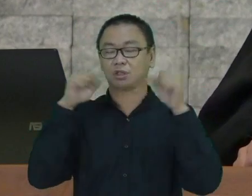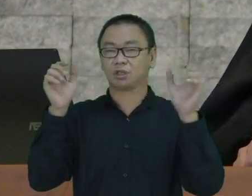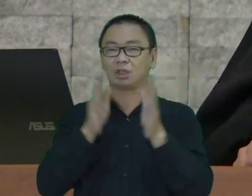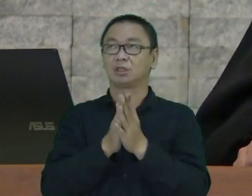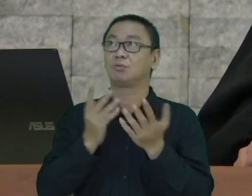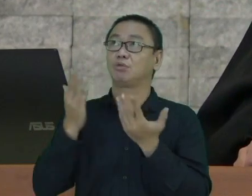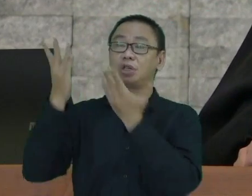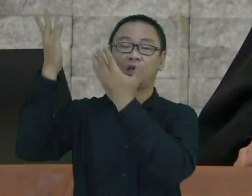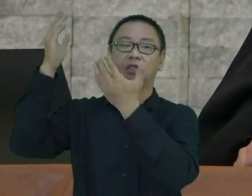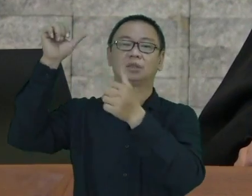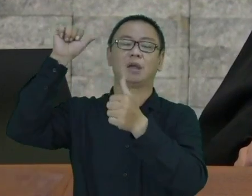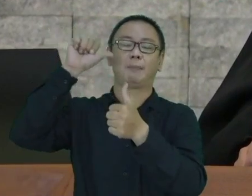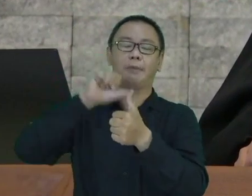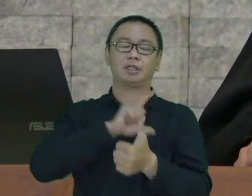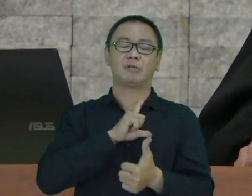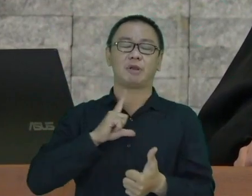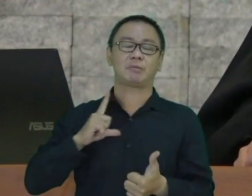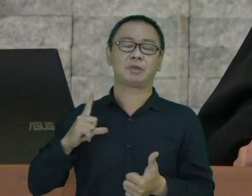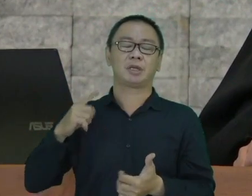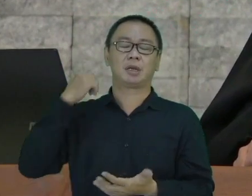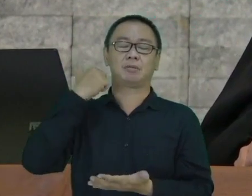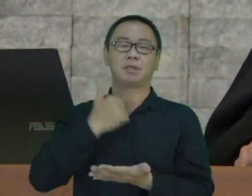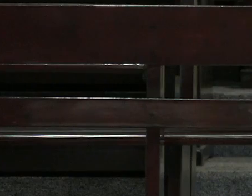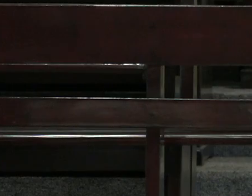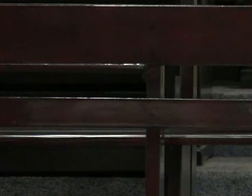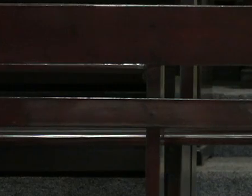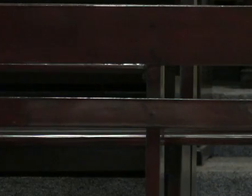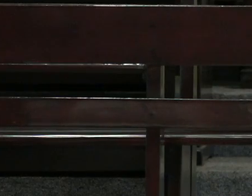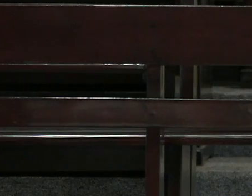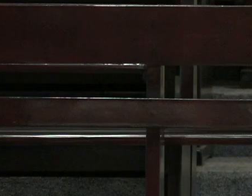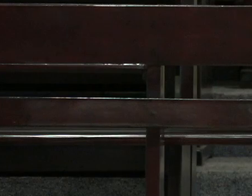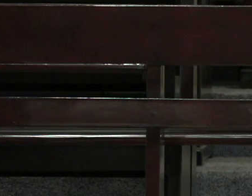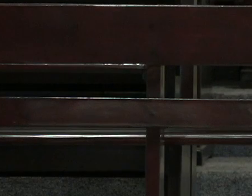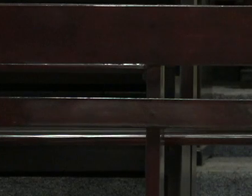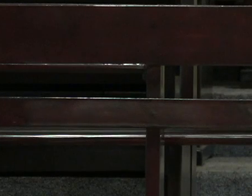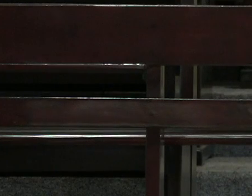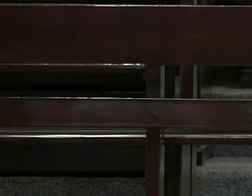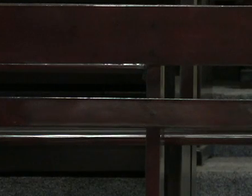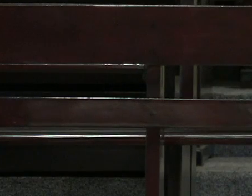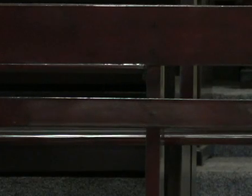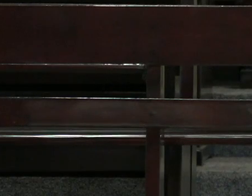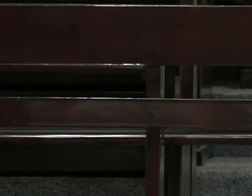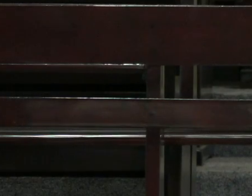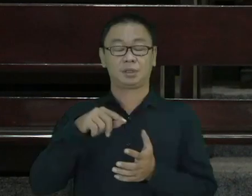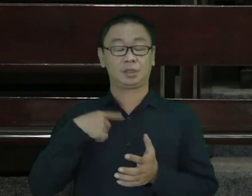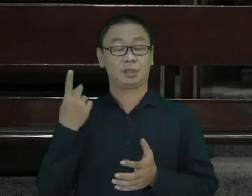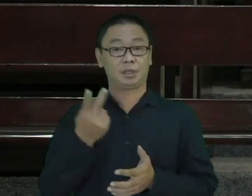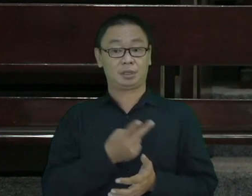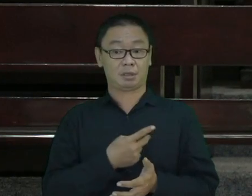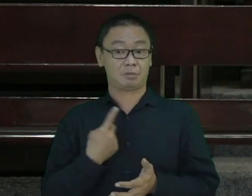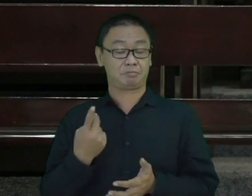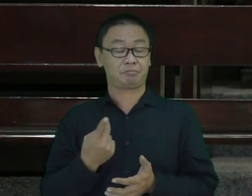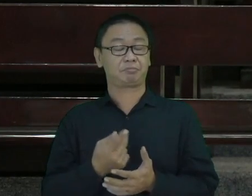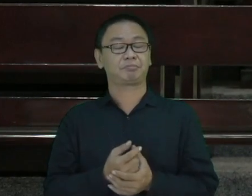kemuliaan sampai selama-lamanya. Amin. Jemaat, kini kita bersama-sama diajak